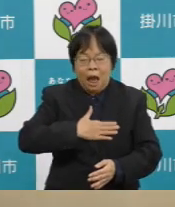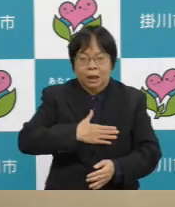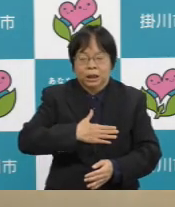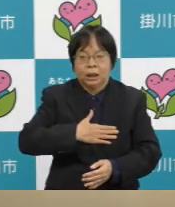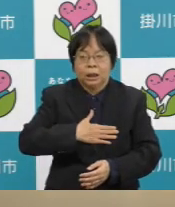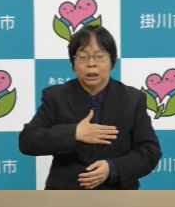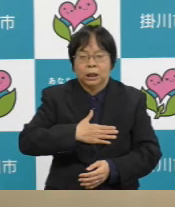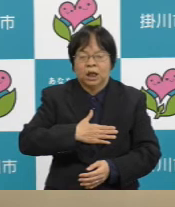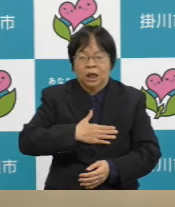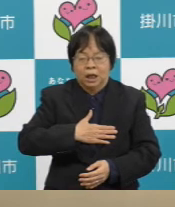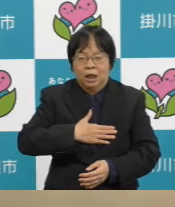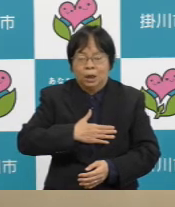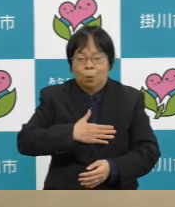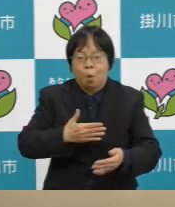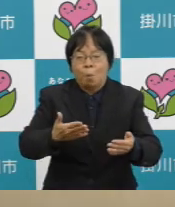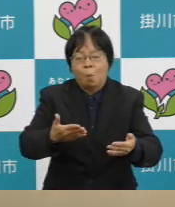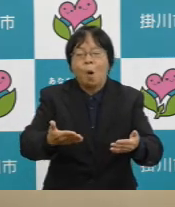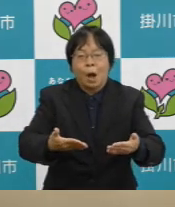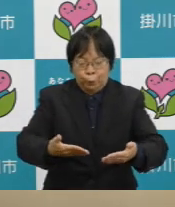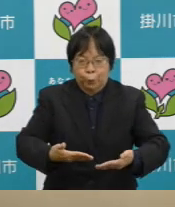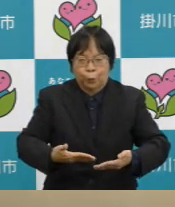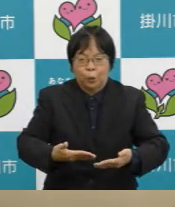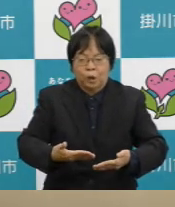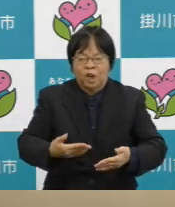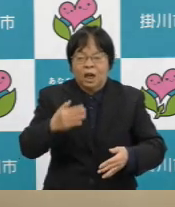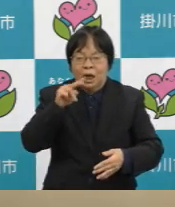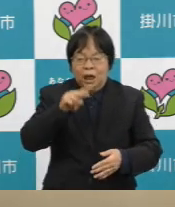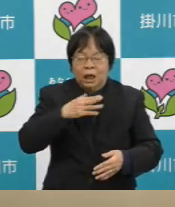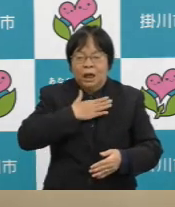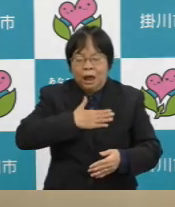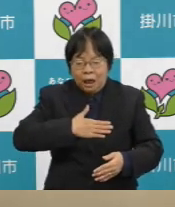してもらう、理解をした